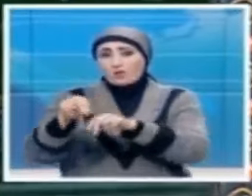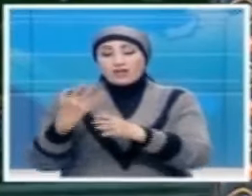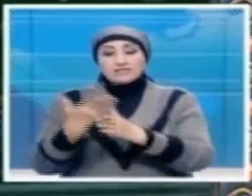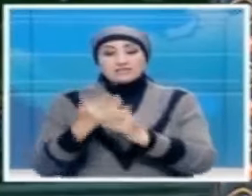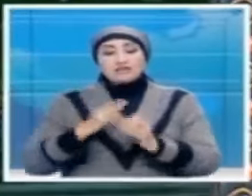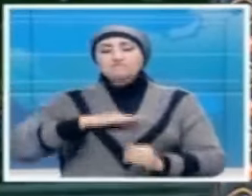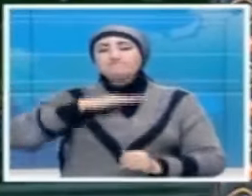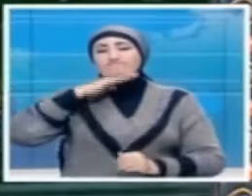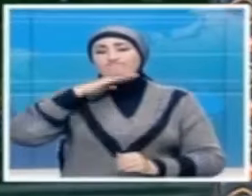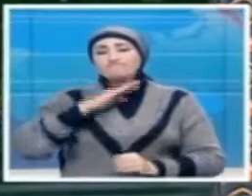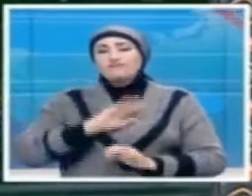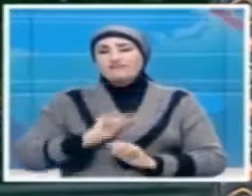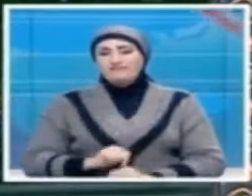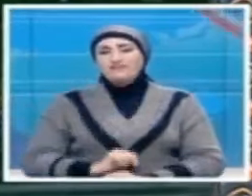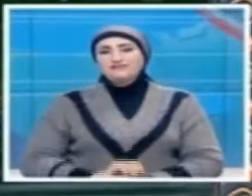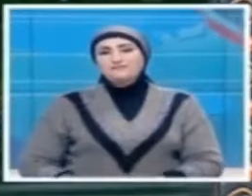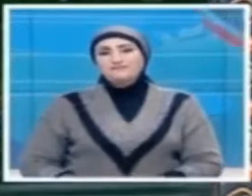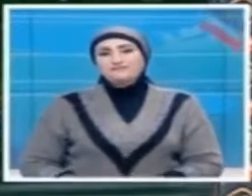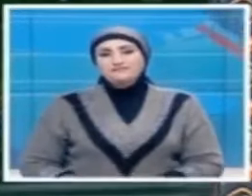لتحقيق الاكتفاء الذاتي.